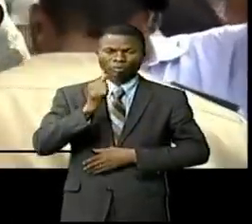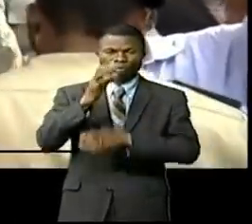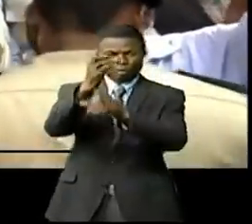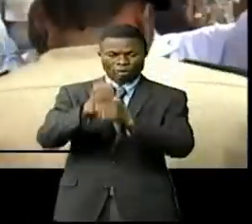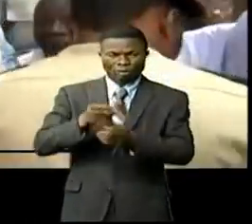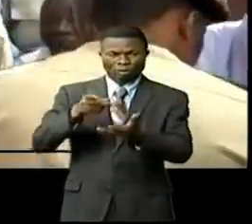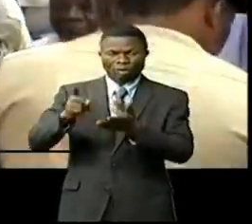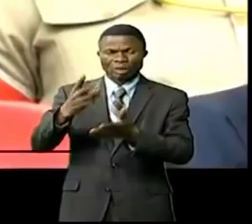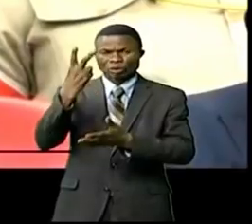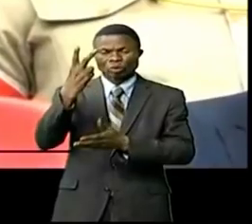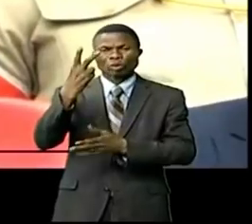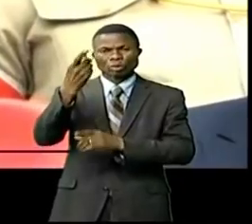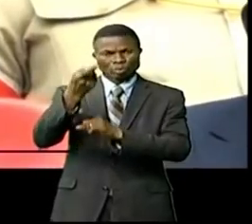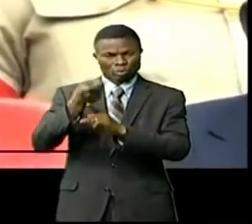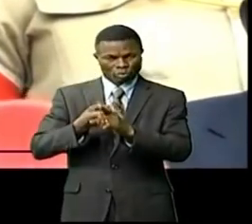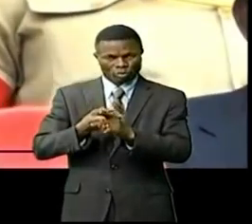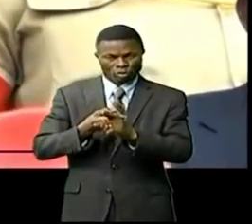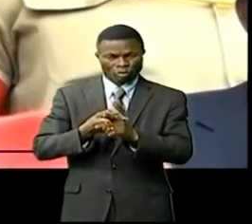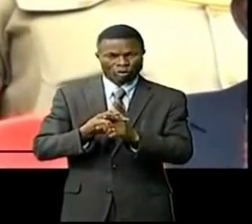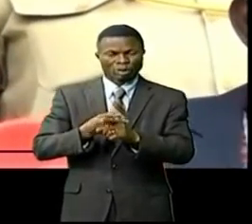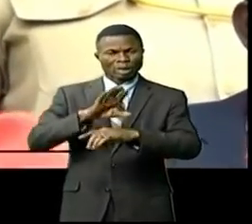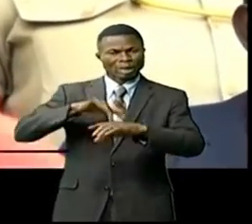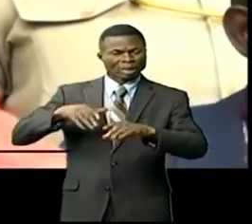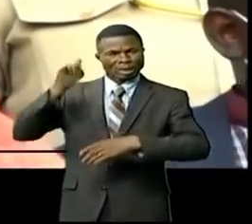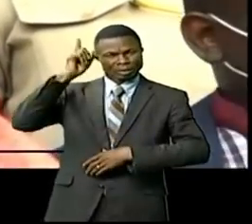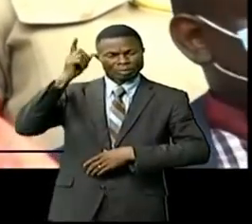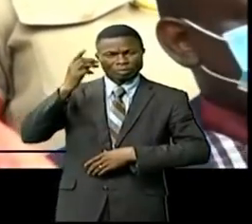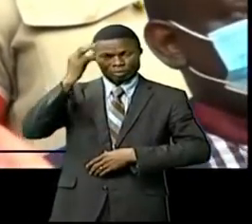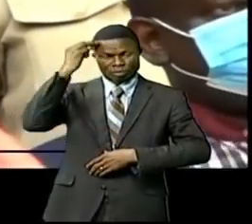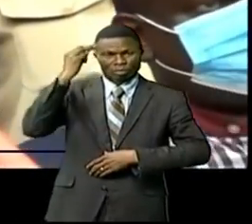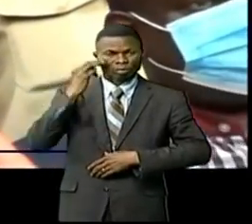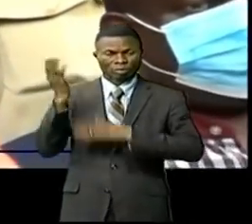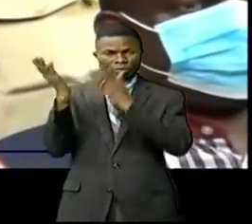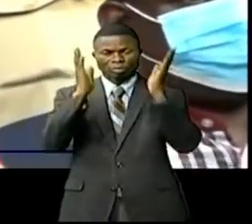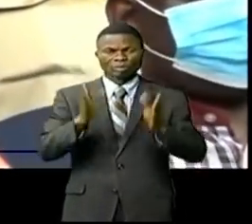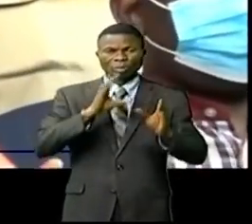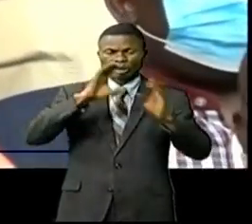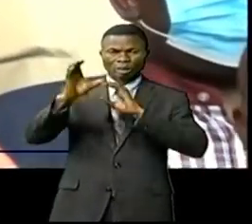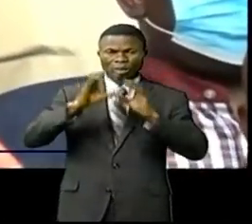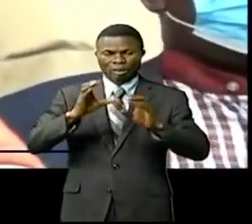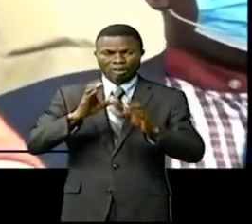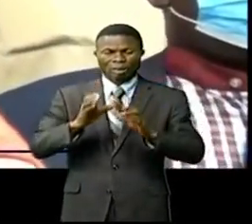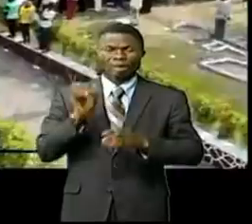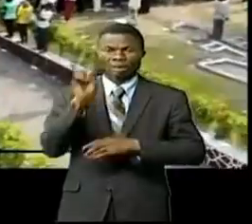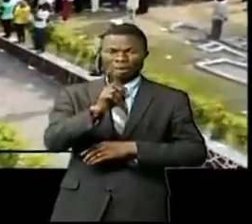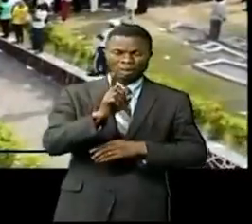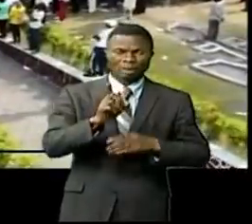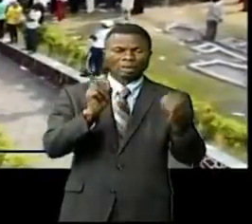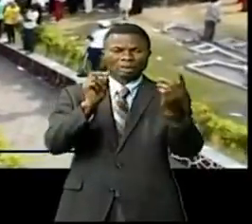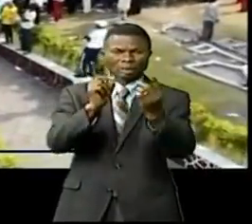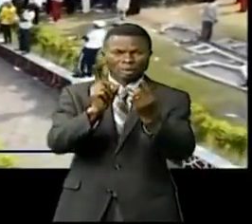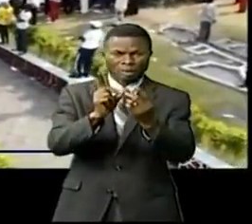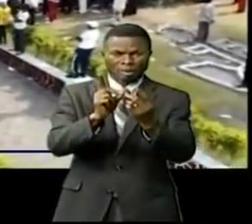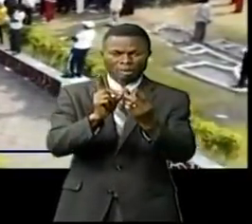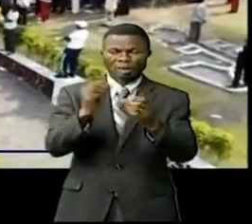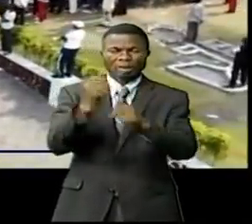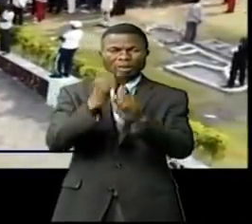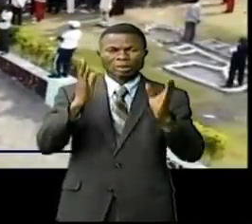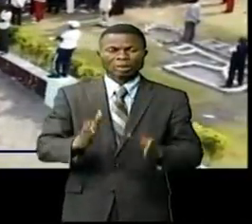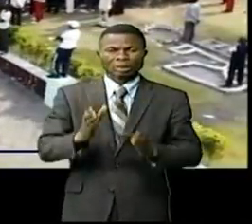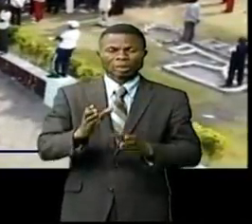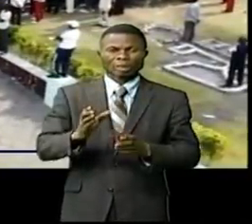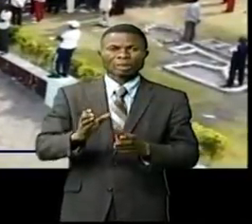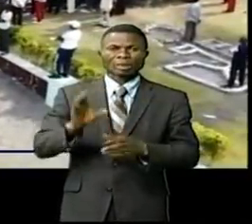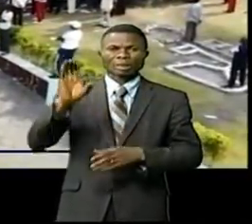les arriérés. Le ministre de transport, voie des communications et des enclavements est allé à la rencontre des agents de la